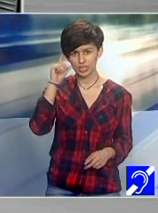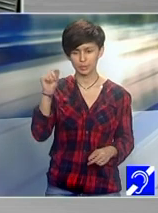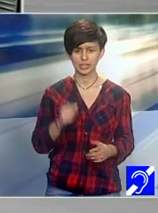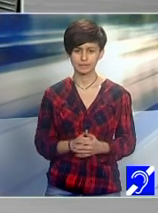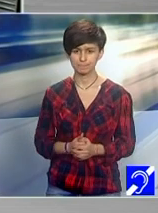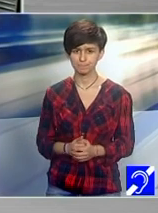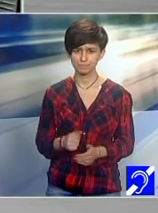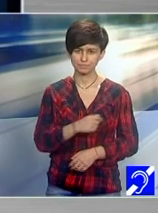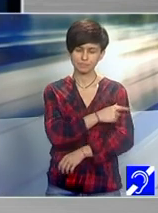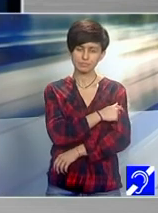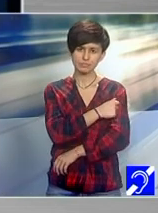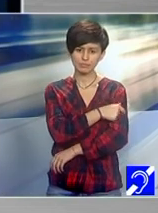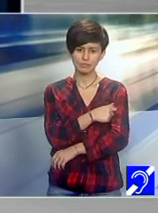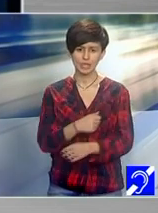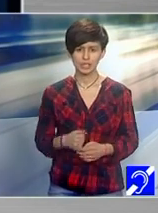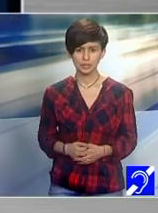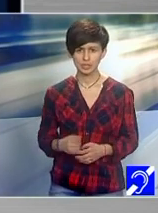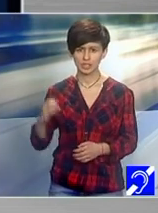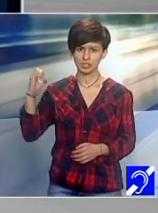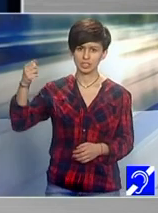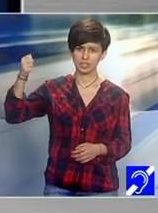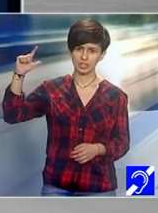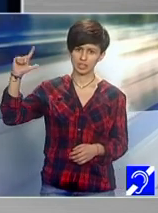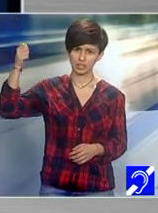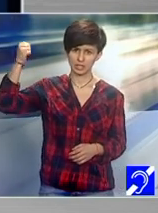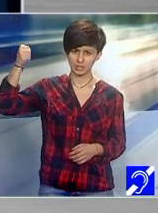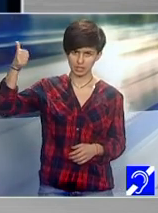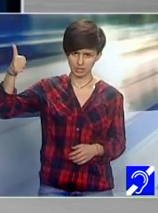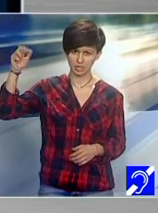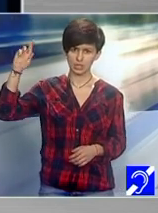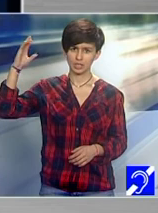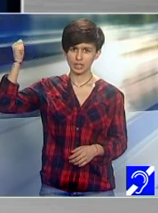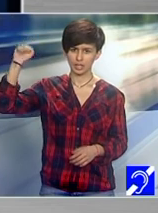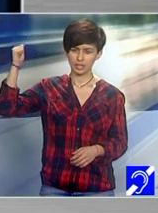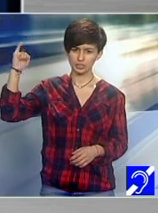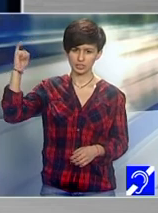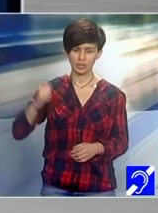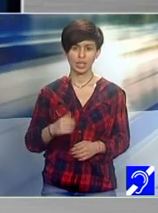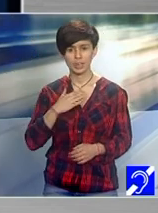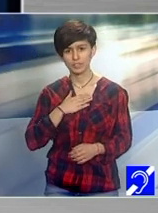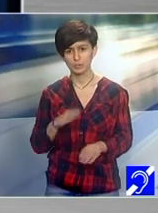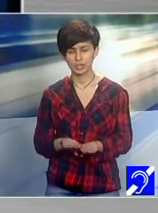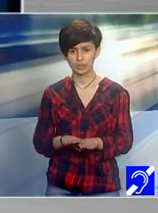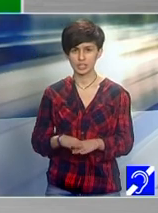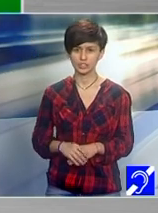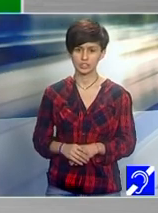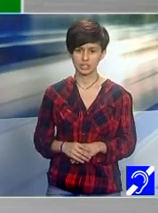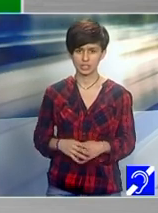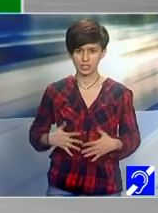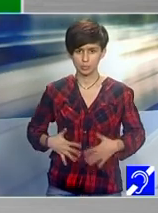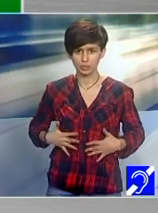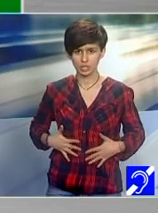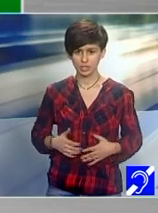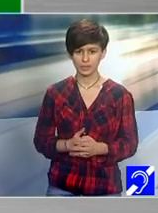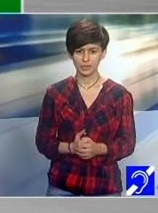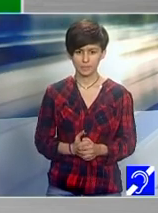filială, anestezia este asigurată de către 3 colegi din Bulgaria. Nu mai avem. Și medicii de familie. Am